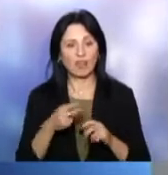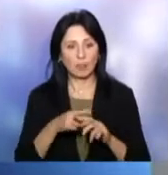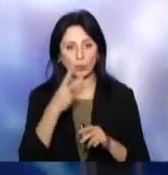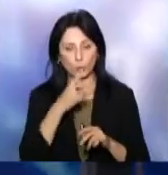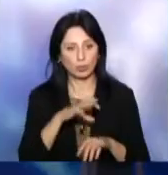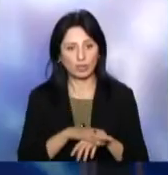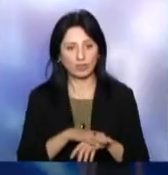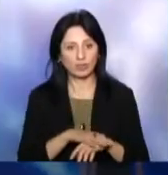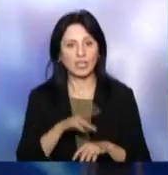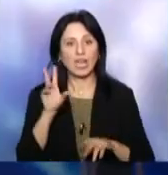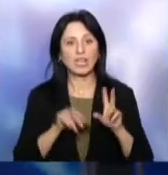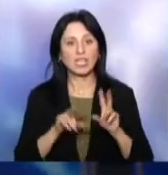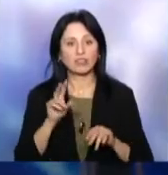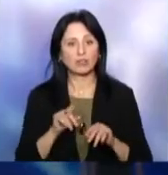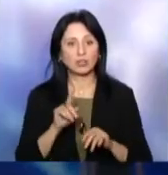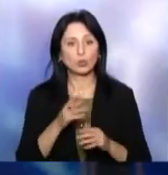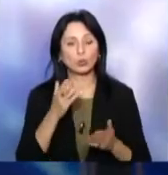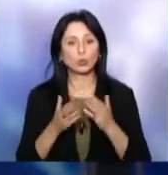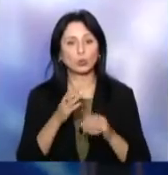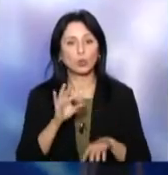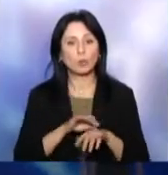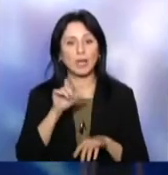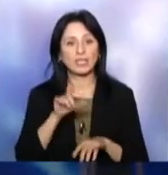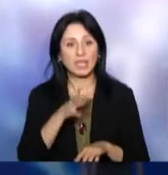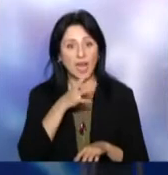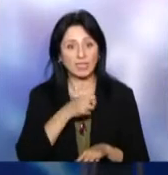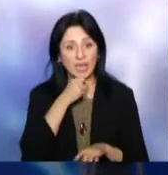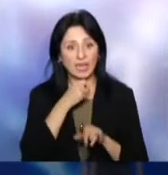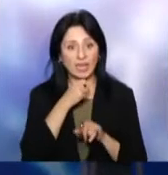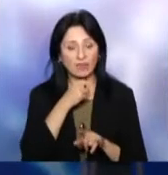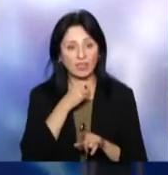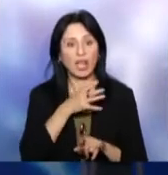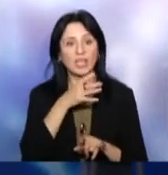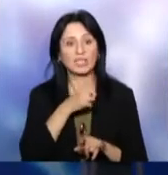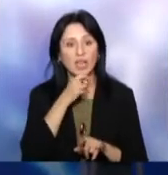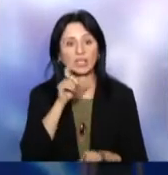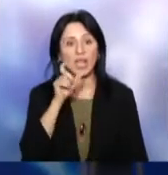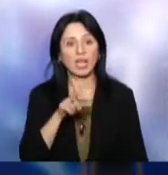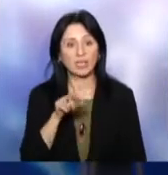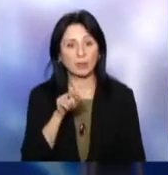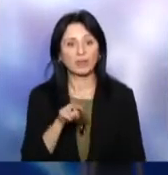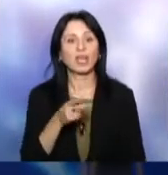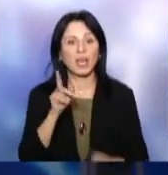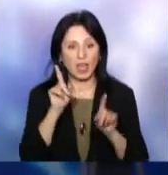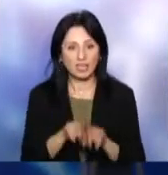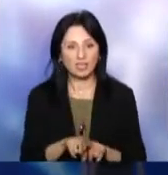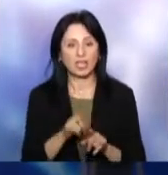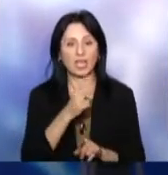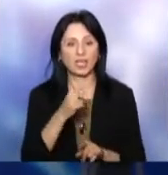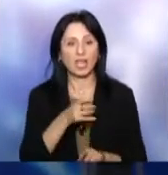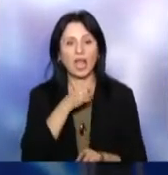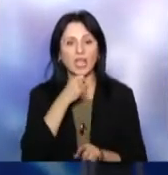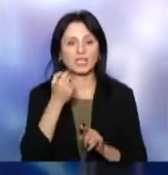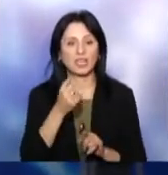ინახოს. თუმცა გასათვალისწინებელია, რომ თუ პაციენტი ასაკიანია, ასაკიან ადამიანებში ესეც ერთ-ერთი